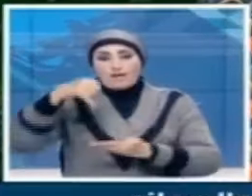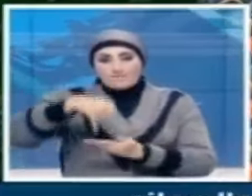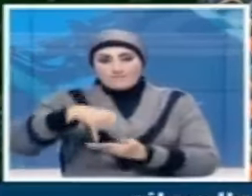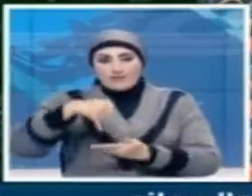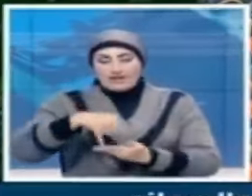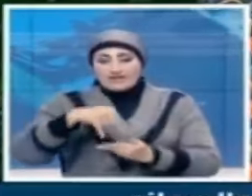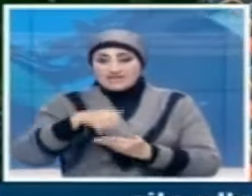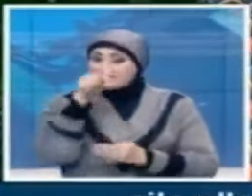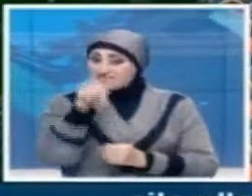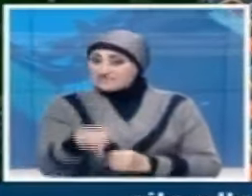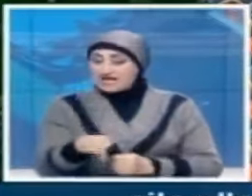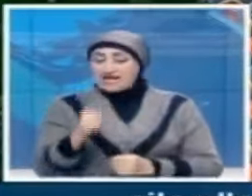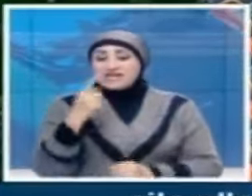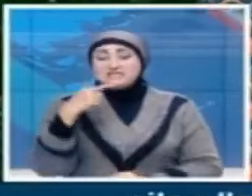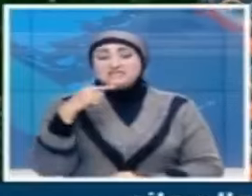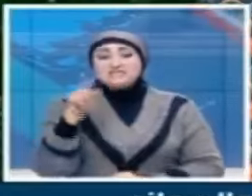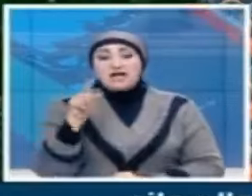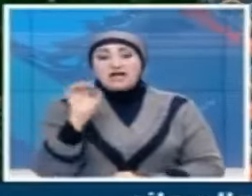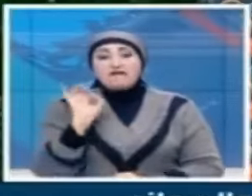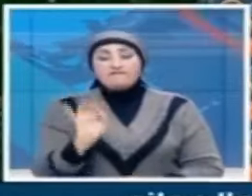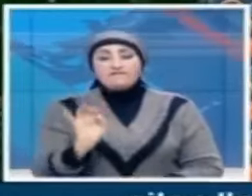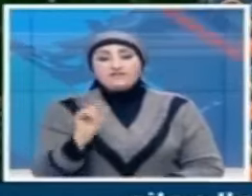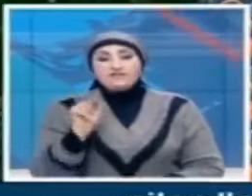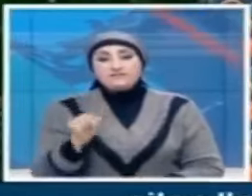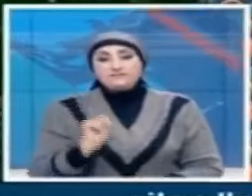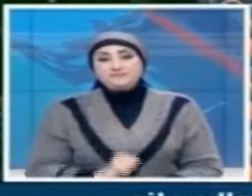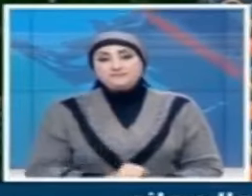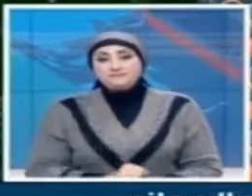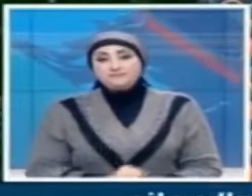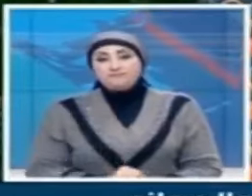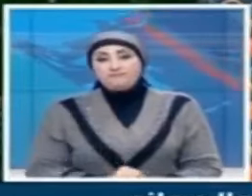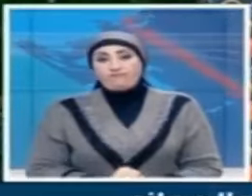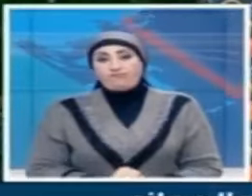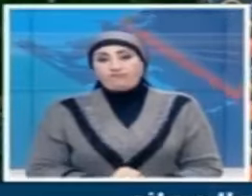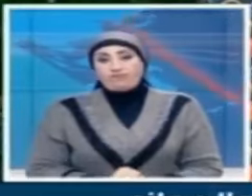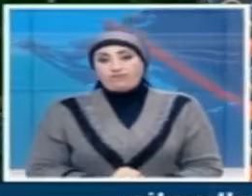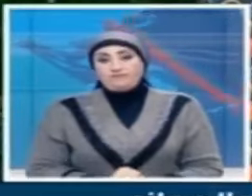نتيح فعلا ما يطلق عليه